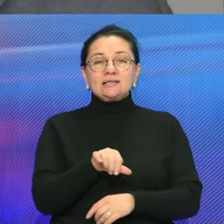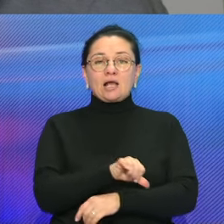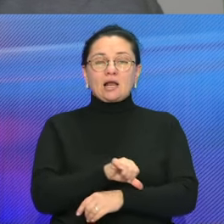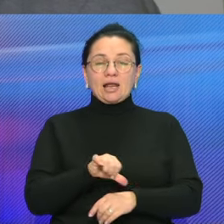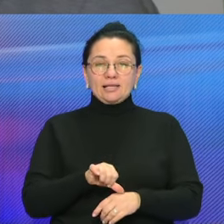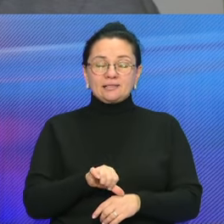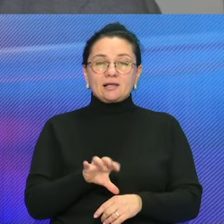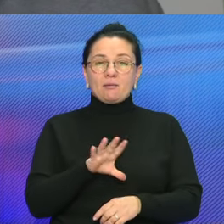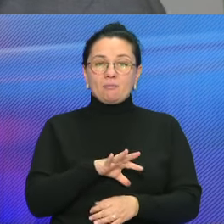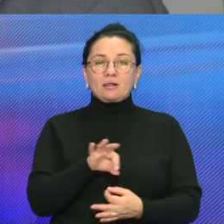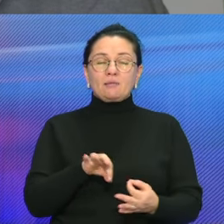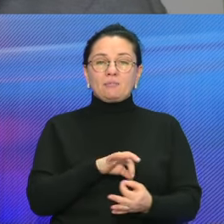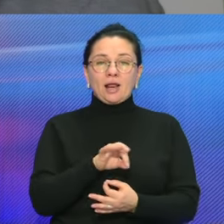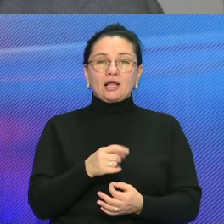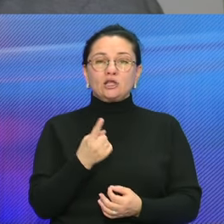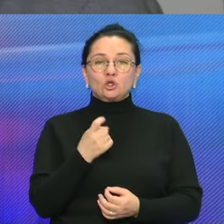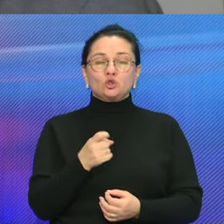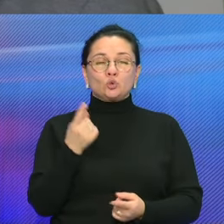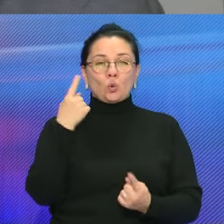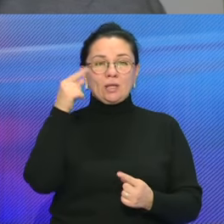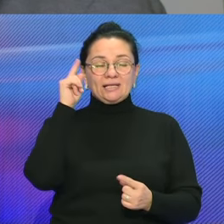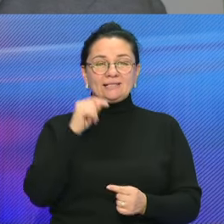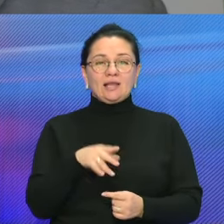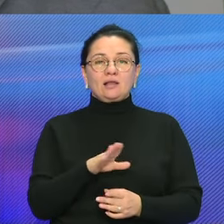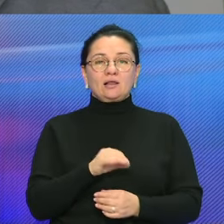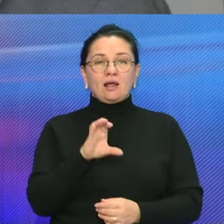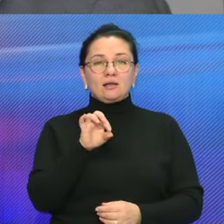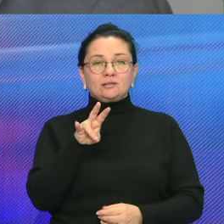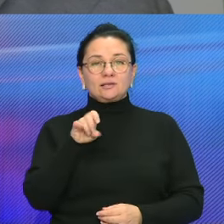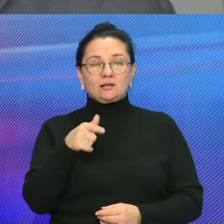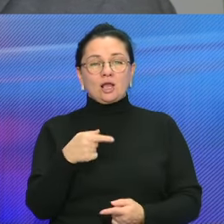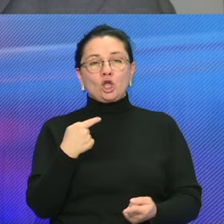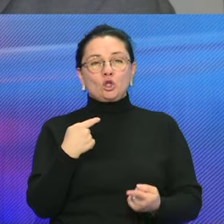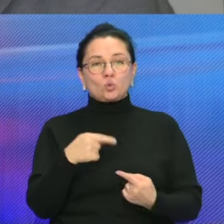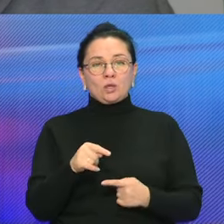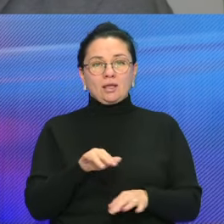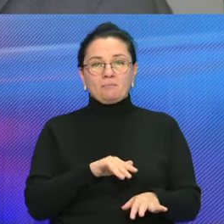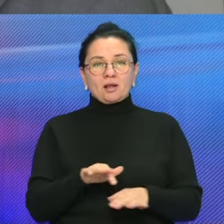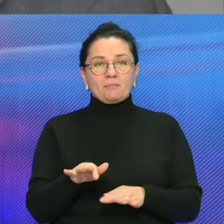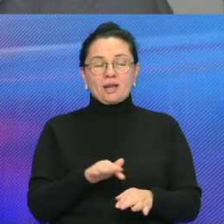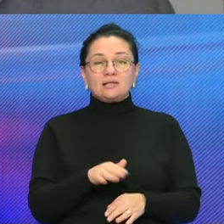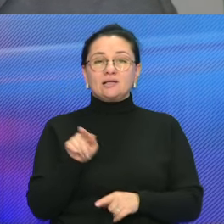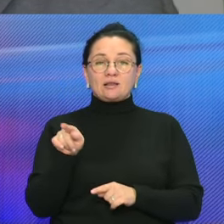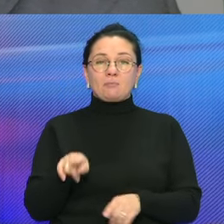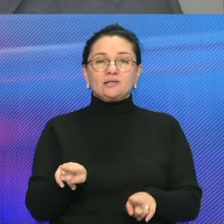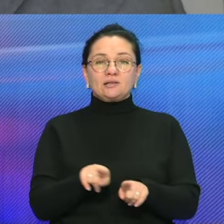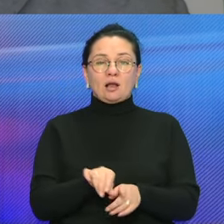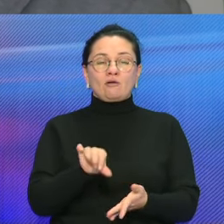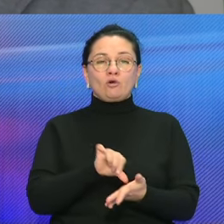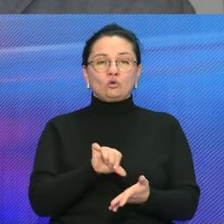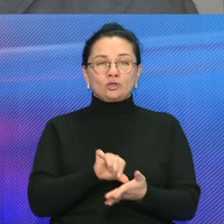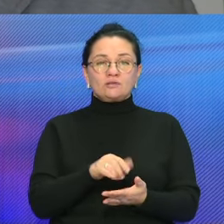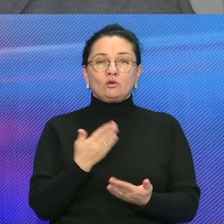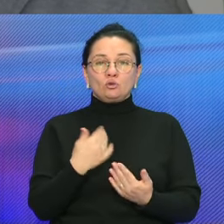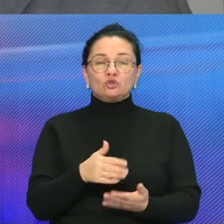Беларусь также был проект «100 идей для союзного государства», «100 идей для СНГ», он также там участвовал и уже также, как я говорил, уже